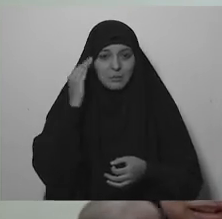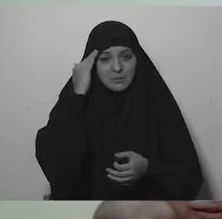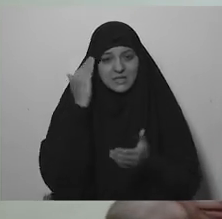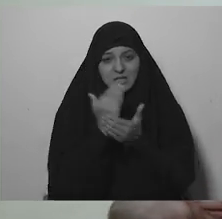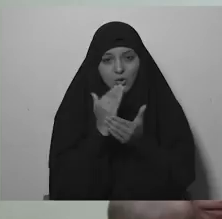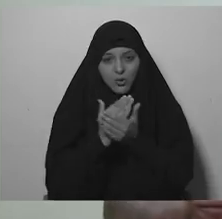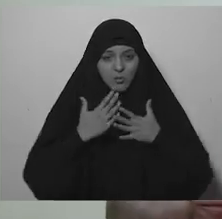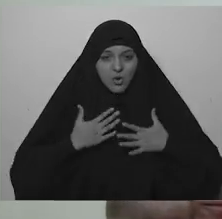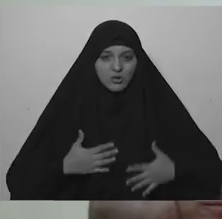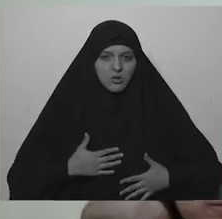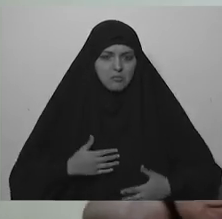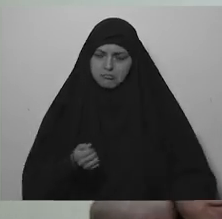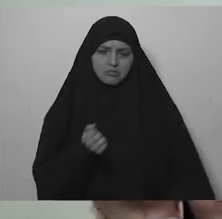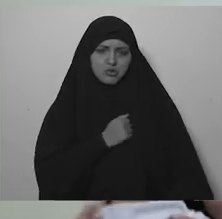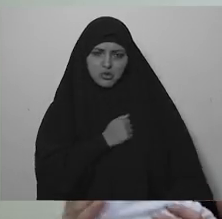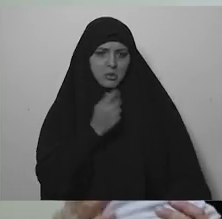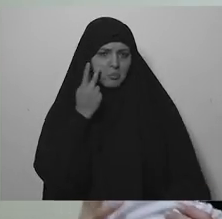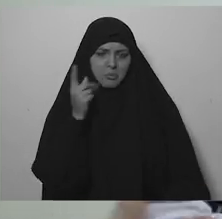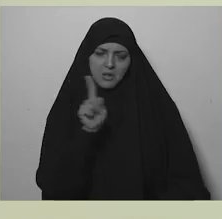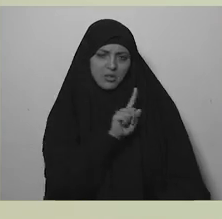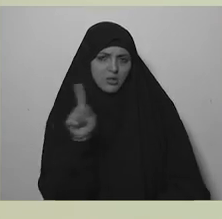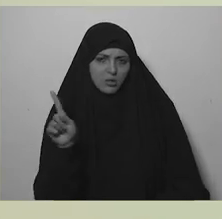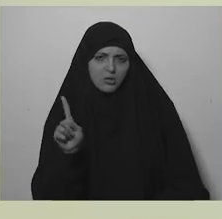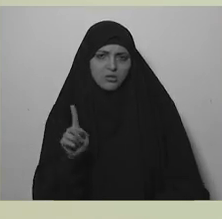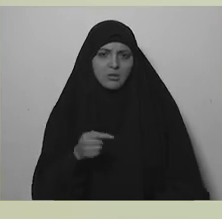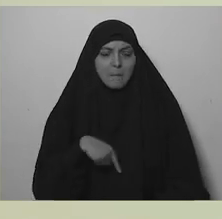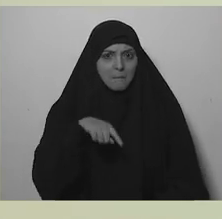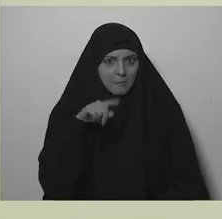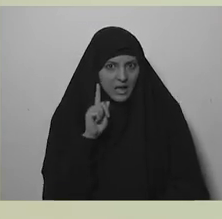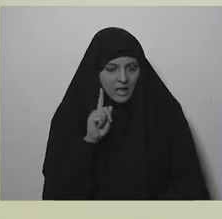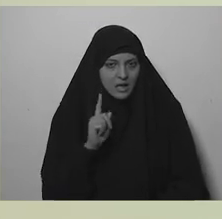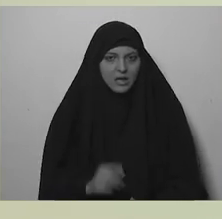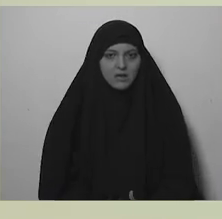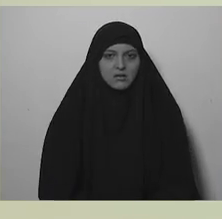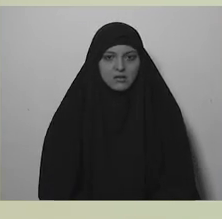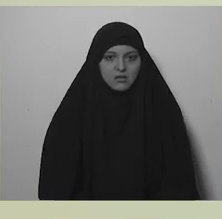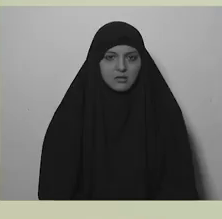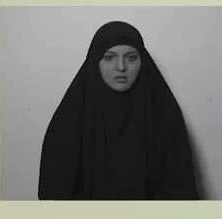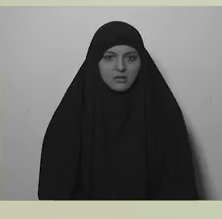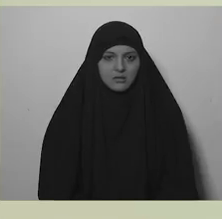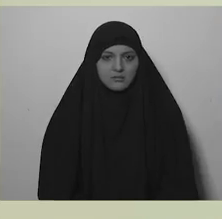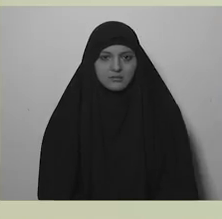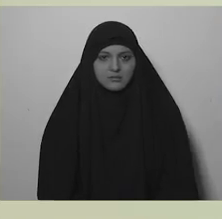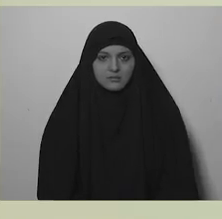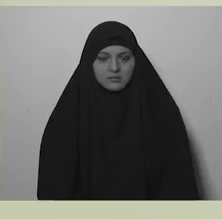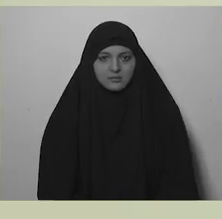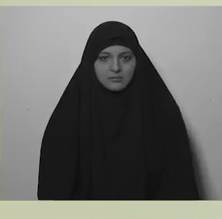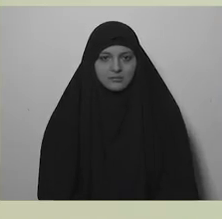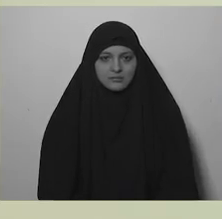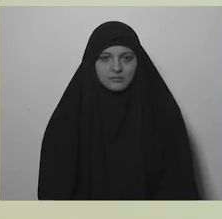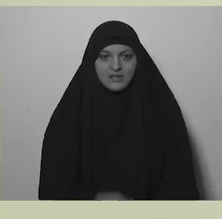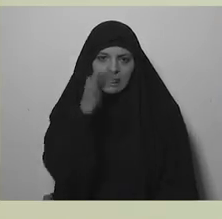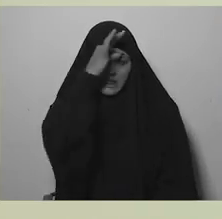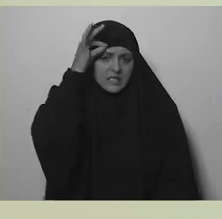problèmes psychomoteurs. C'était pas un choc pour moi. Plutôt, j'étais, comment dire,